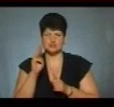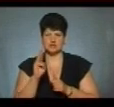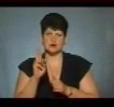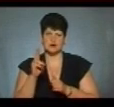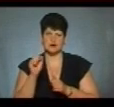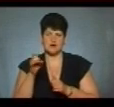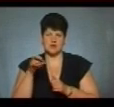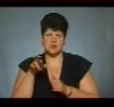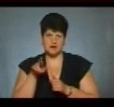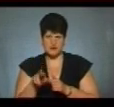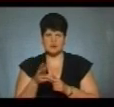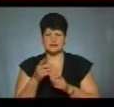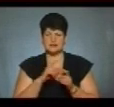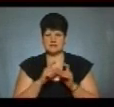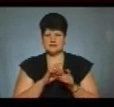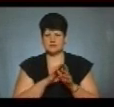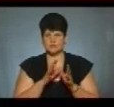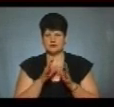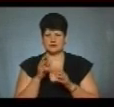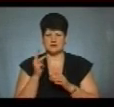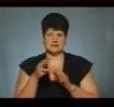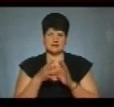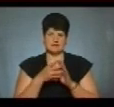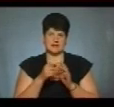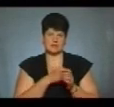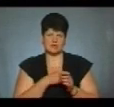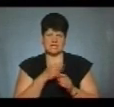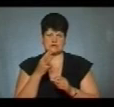39 депутатів із 42. Більше про це далі у сюжеті.